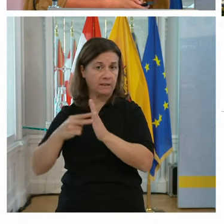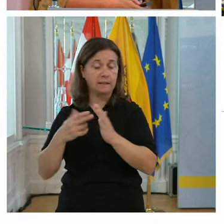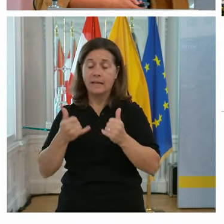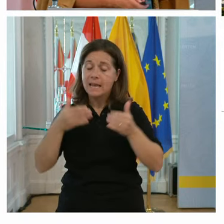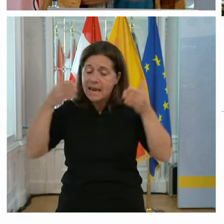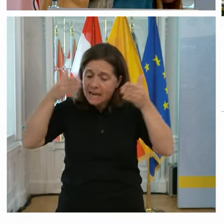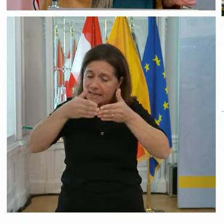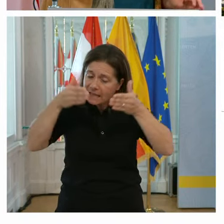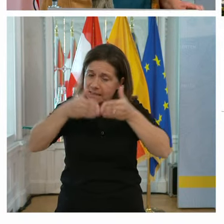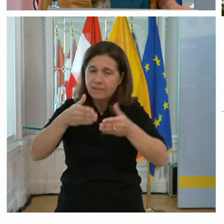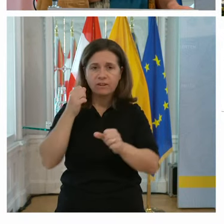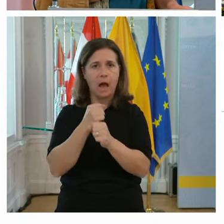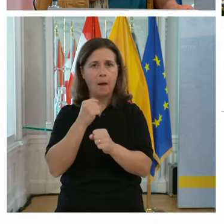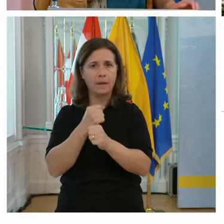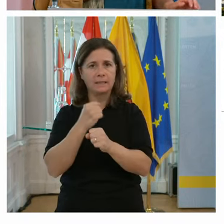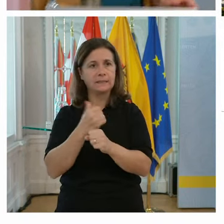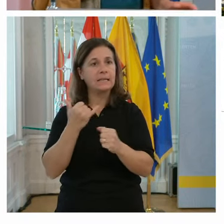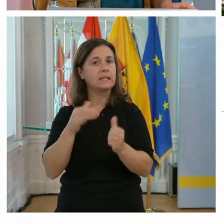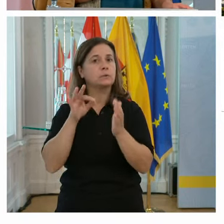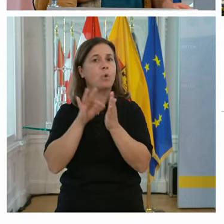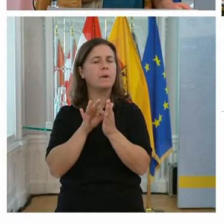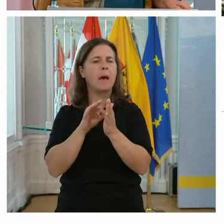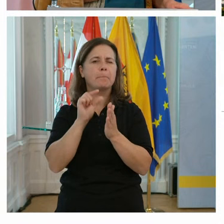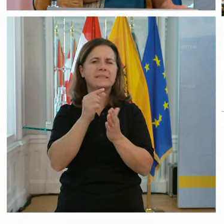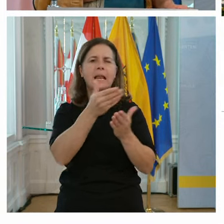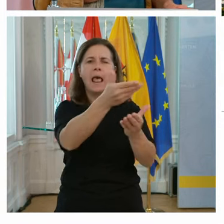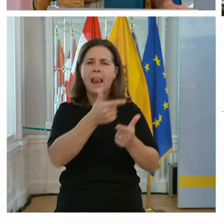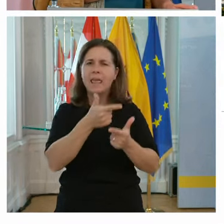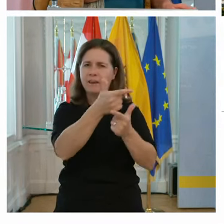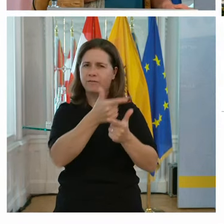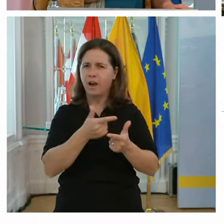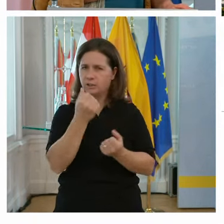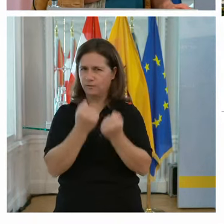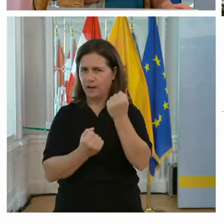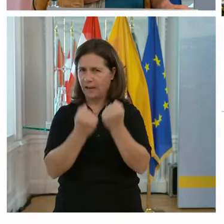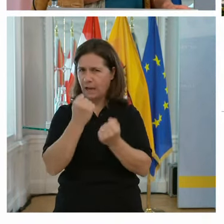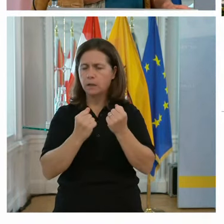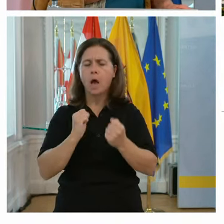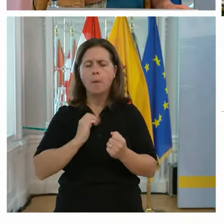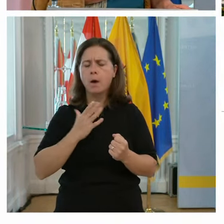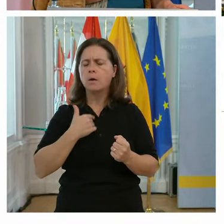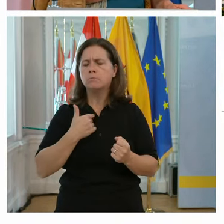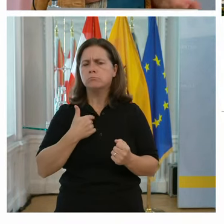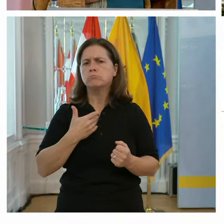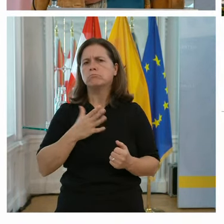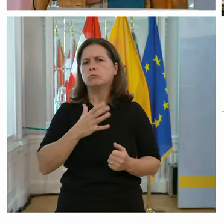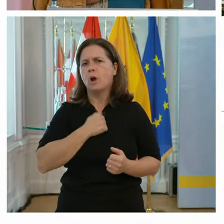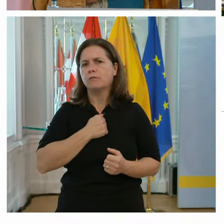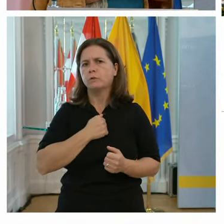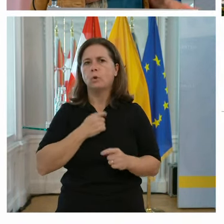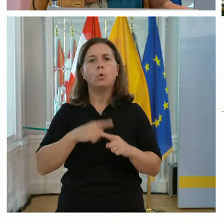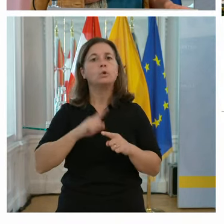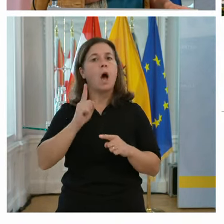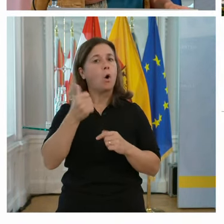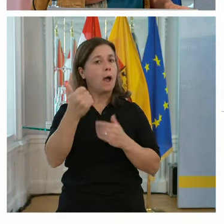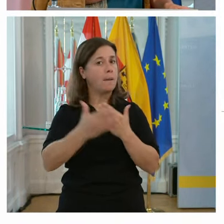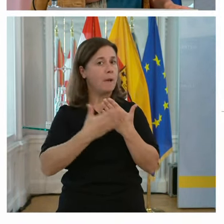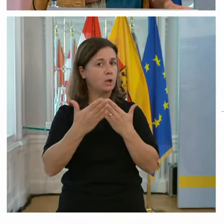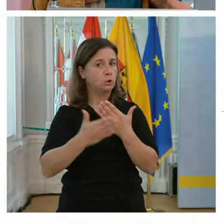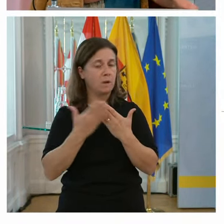intensiv gearbeitet. Im Moment gibt es ein bisschen Lieferschwierigkeiten, aber das kriegen wir schon hin. Ja? Und auch ein Beispiel